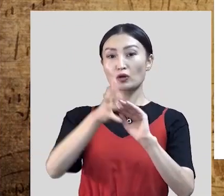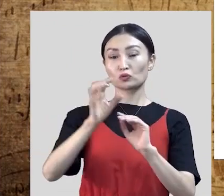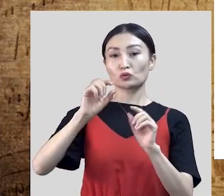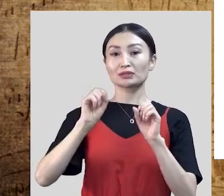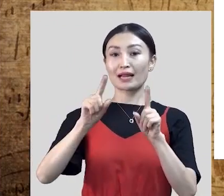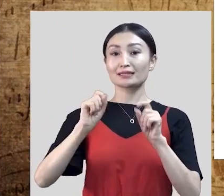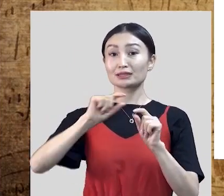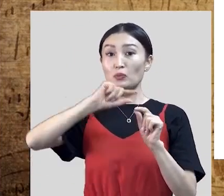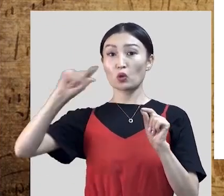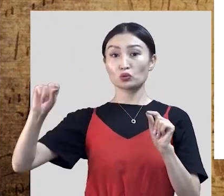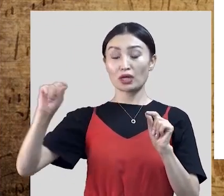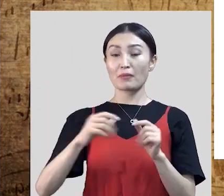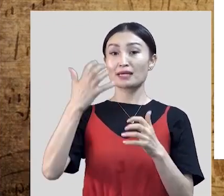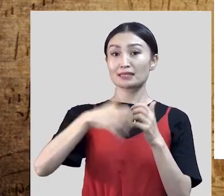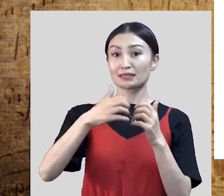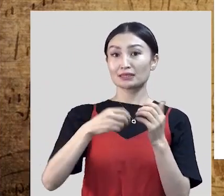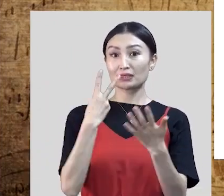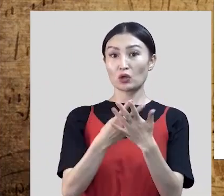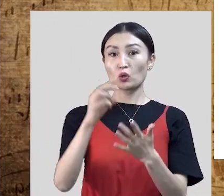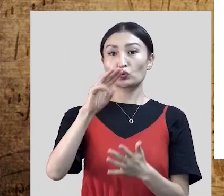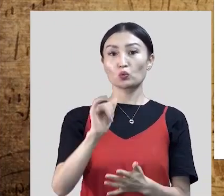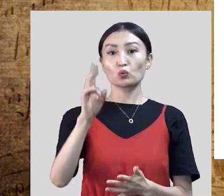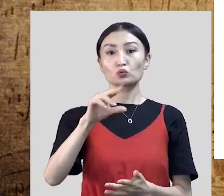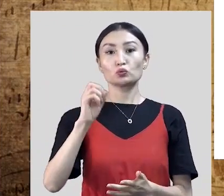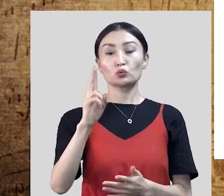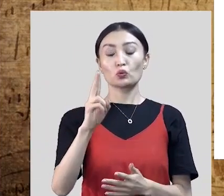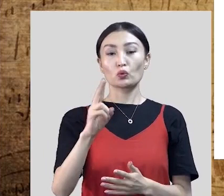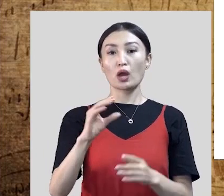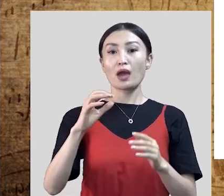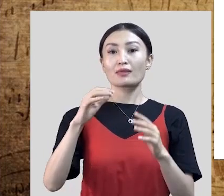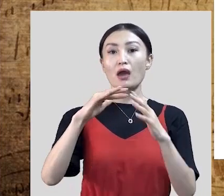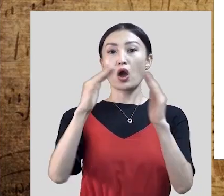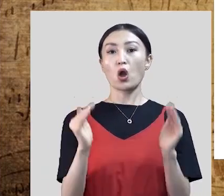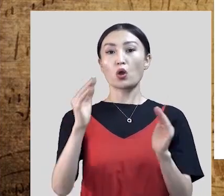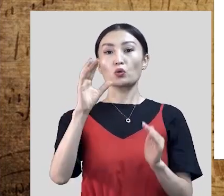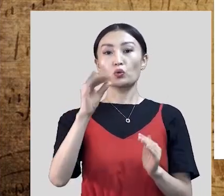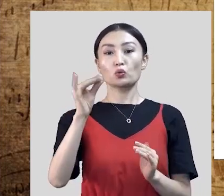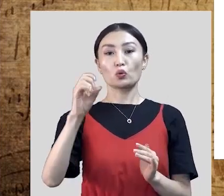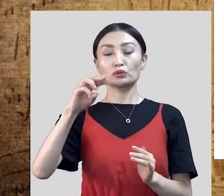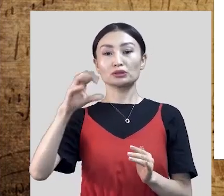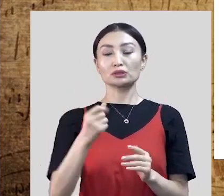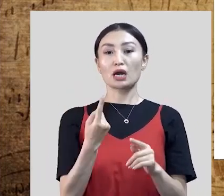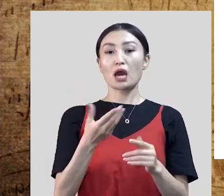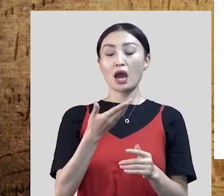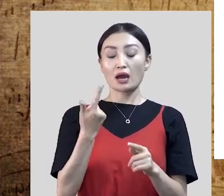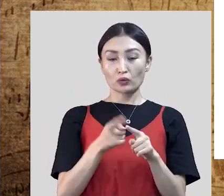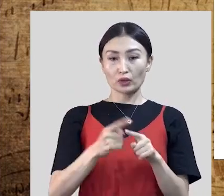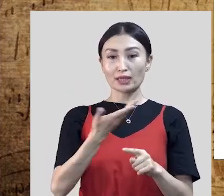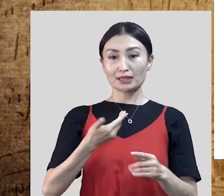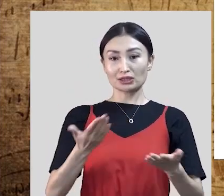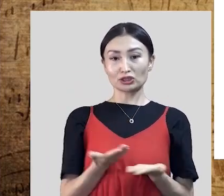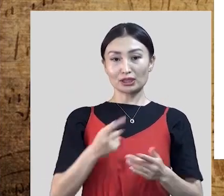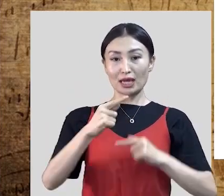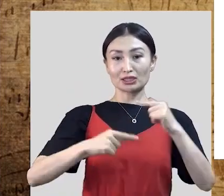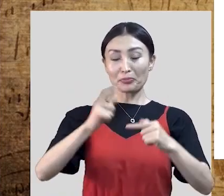золотистыми лучами. В середине диска изображен тюндюк, символ юрты, в которой испокон веков жили наши предки.